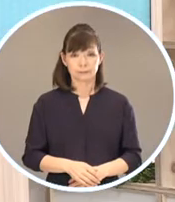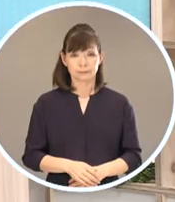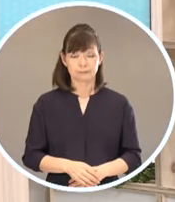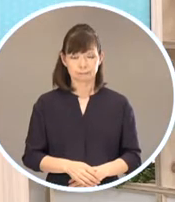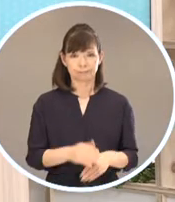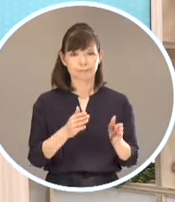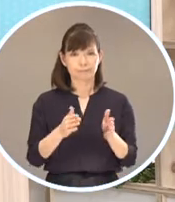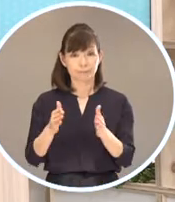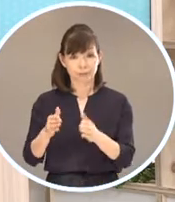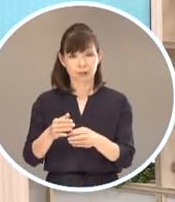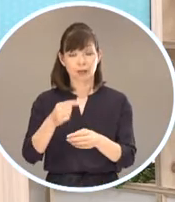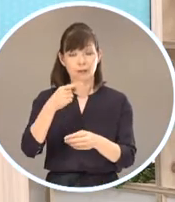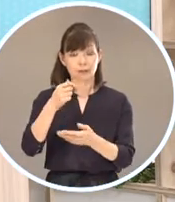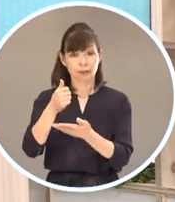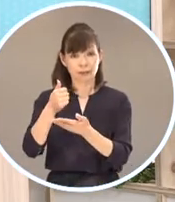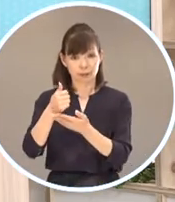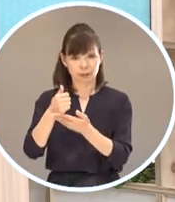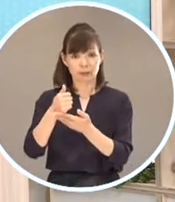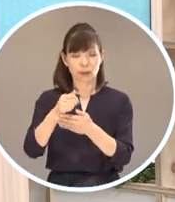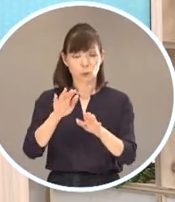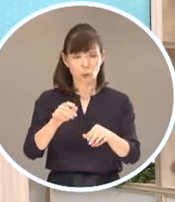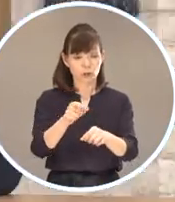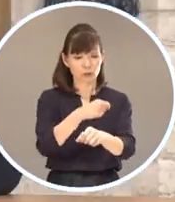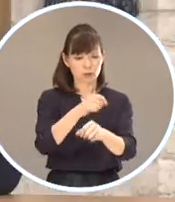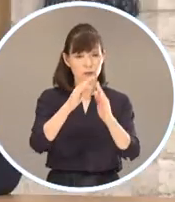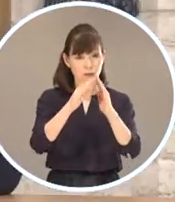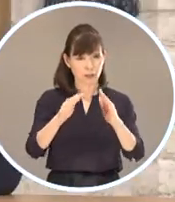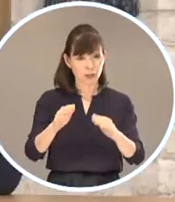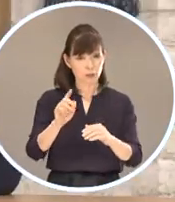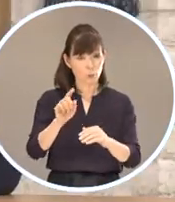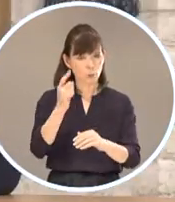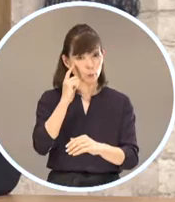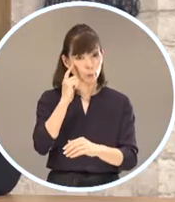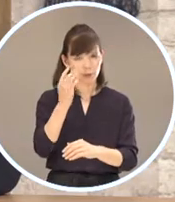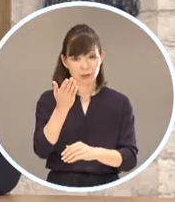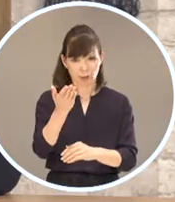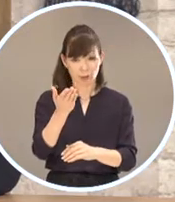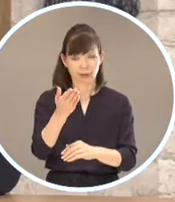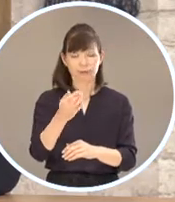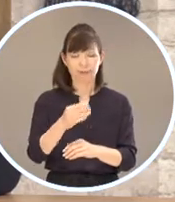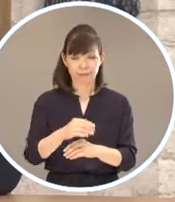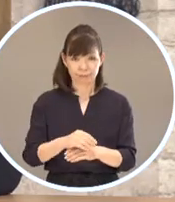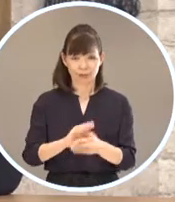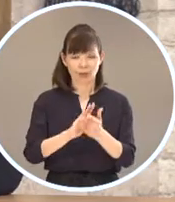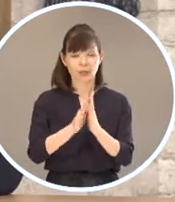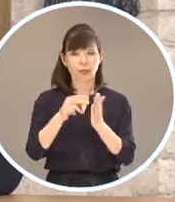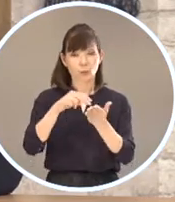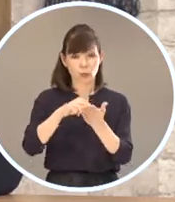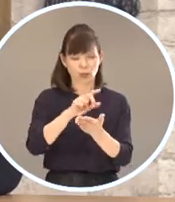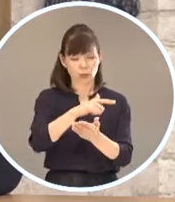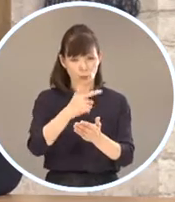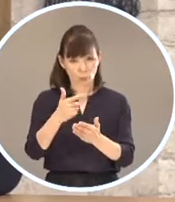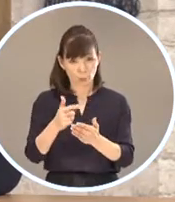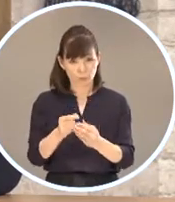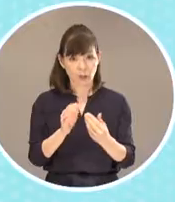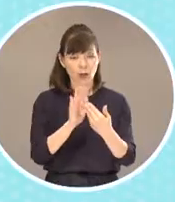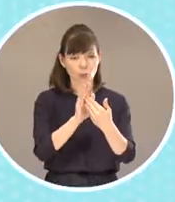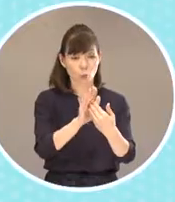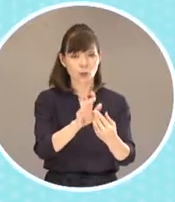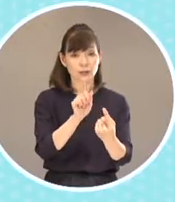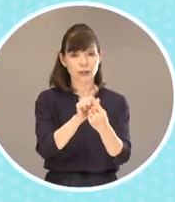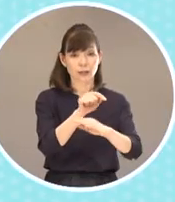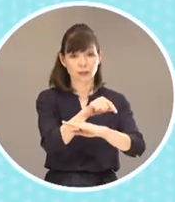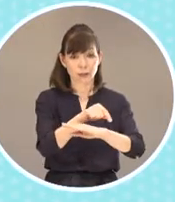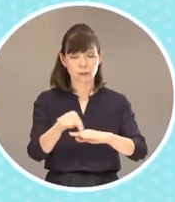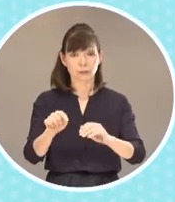さて、細井さんは今回の臨時会どう見られましたか？ はい、そうですね、まあ、県としてはですね、さまざまな感染防止対策、これを取ることによって